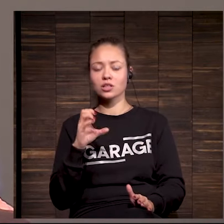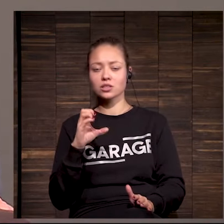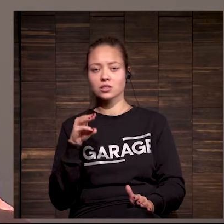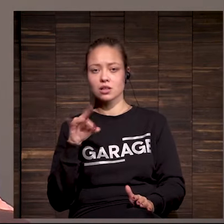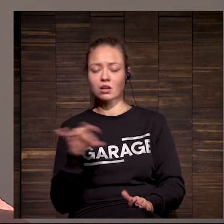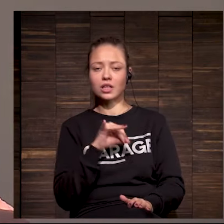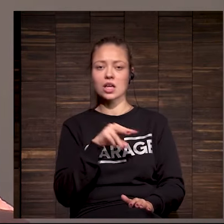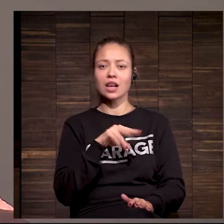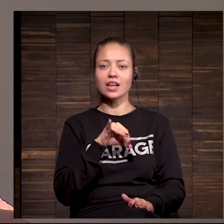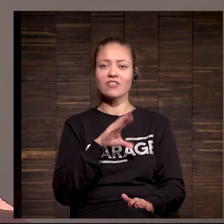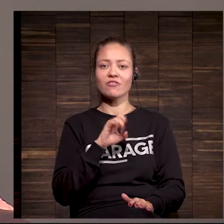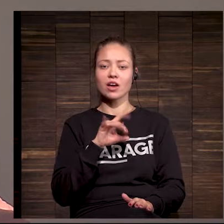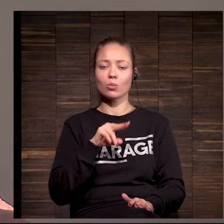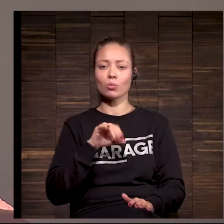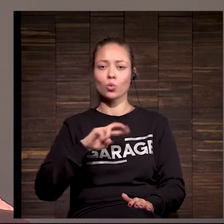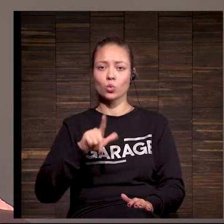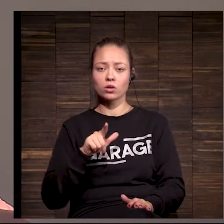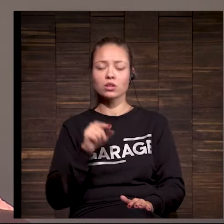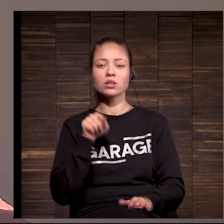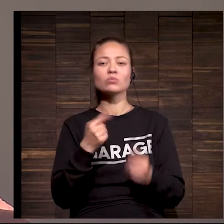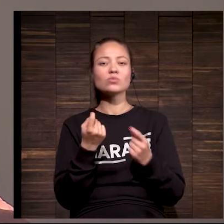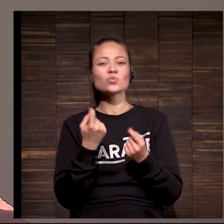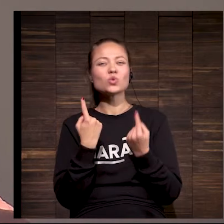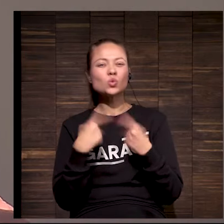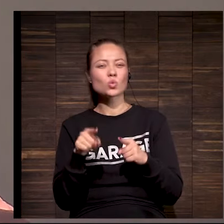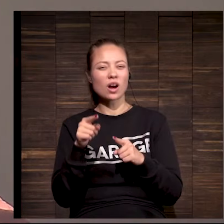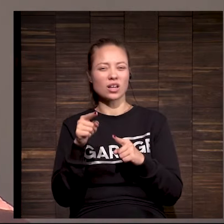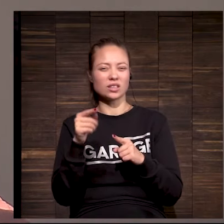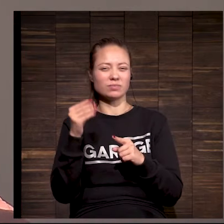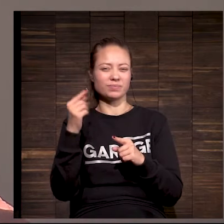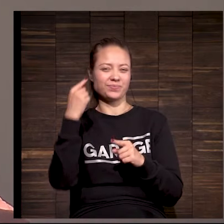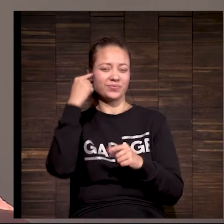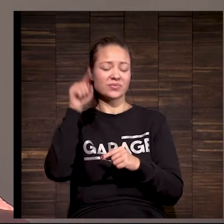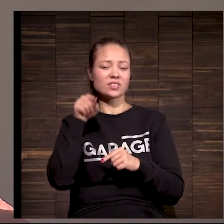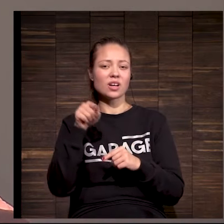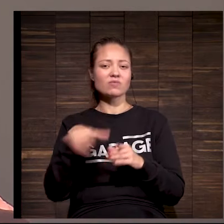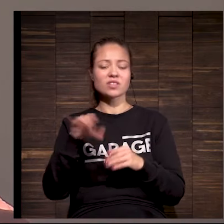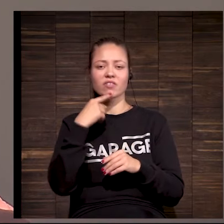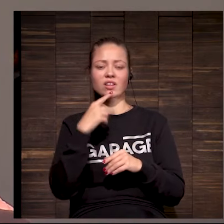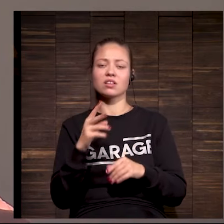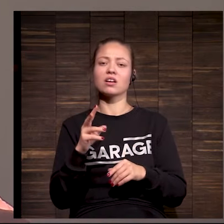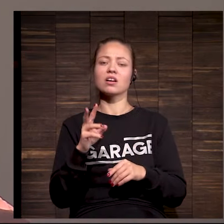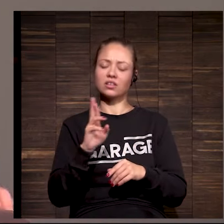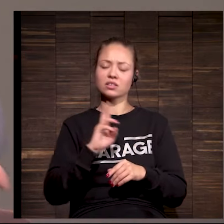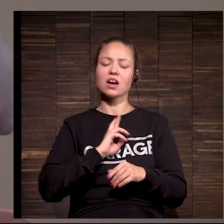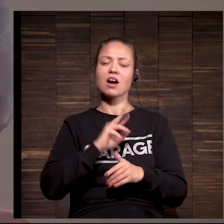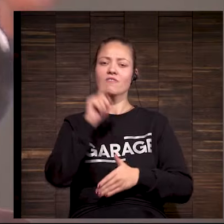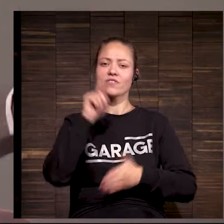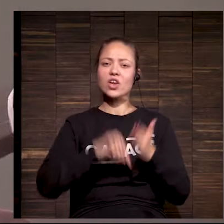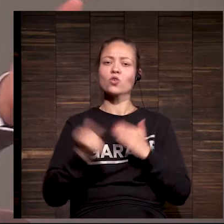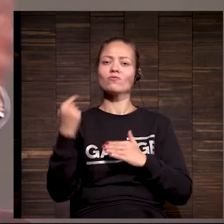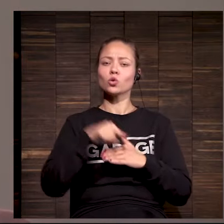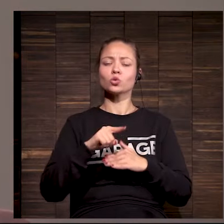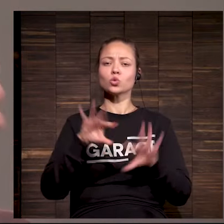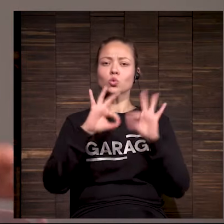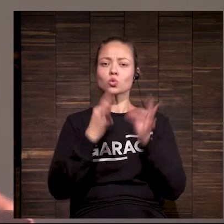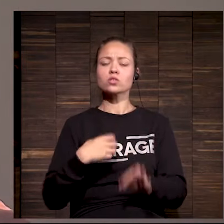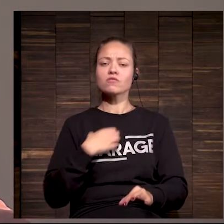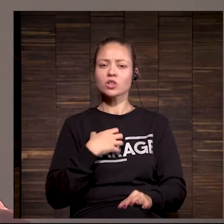я другая немного философия то есть там все говорят я верю в то что искусство важно